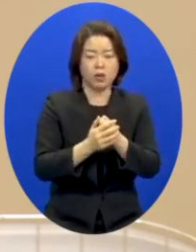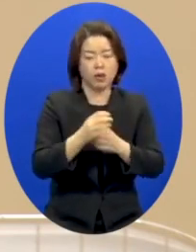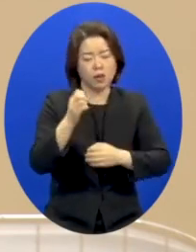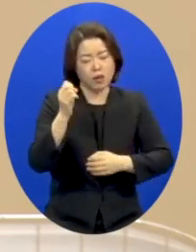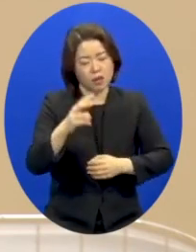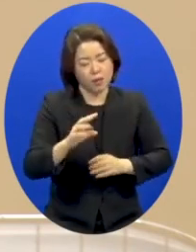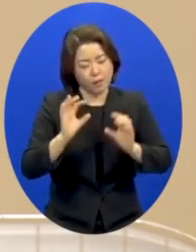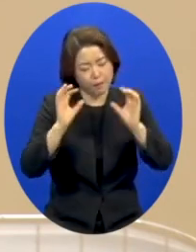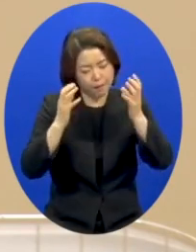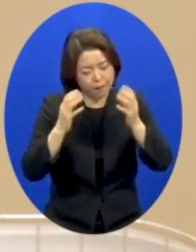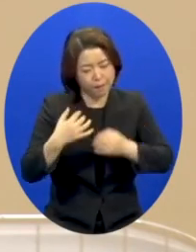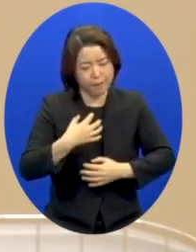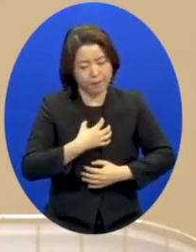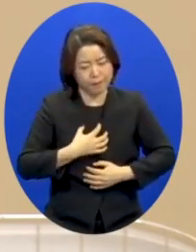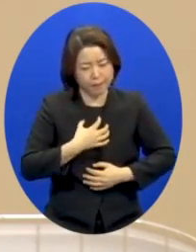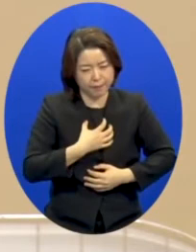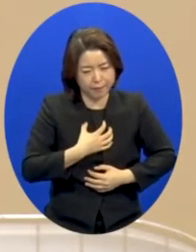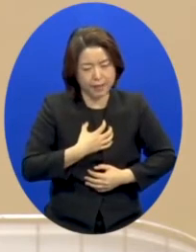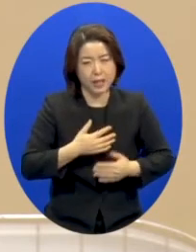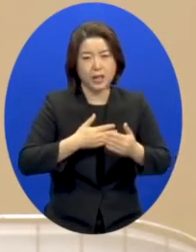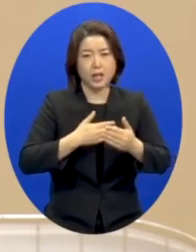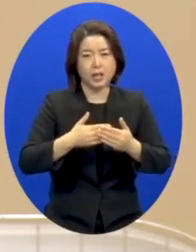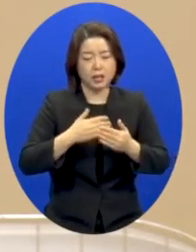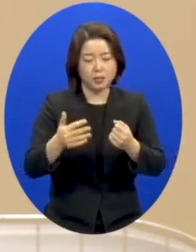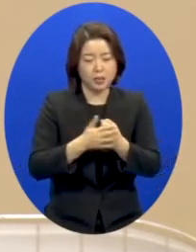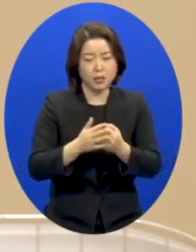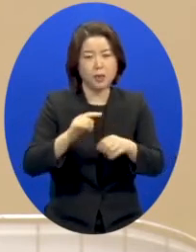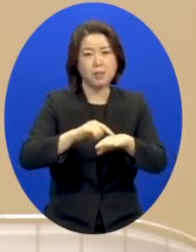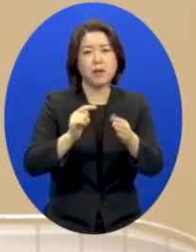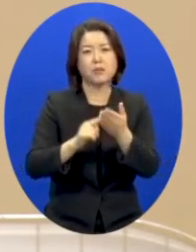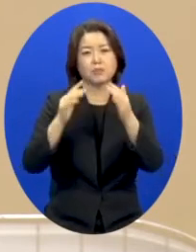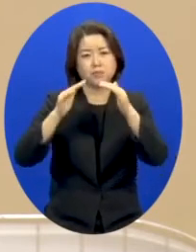고통에 두려움과 마음이 무너졌습니다.